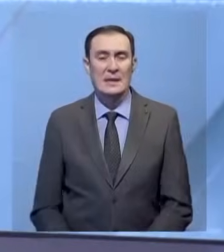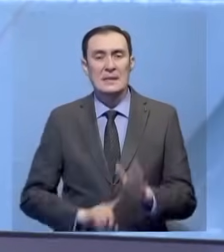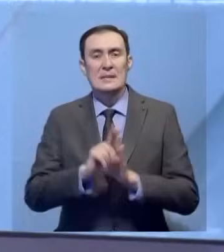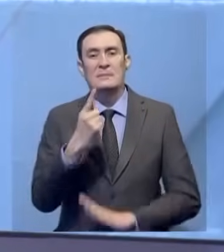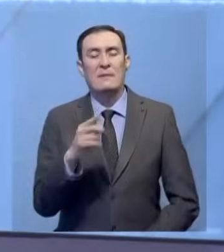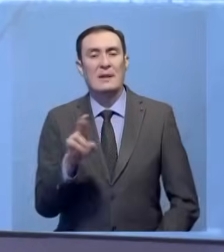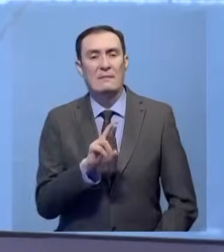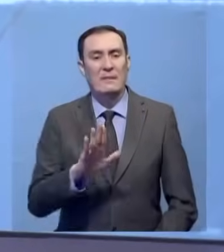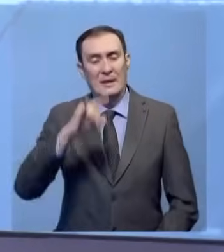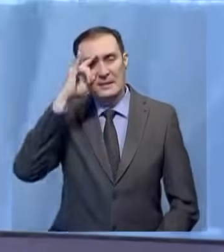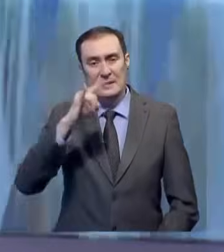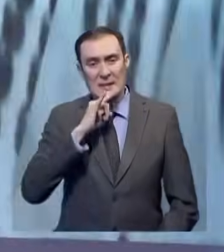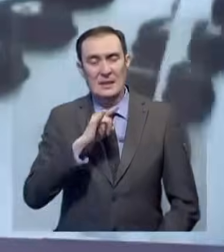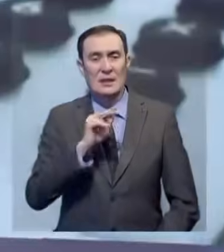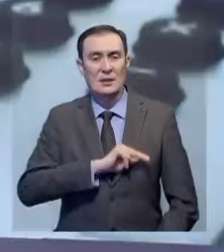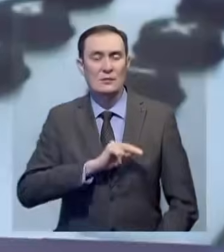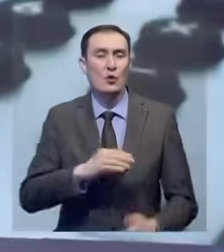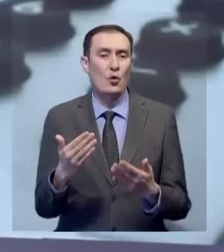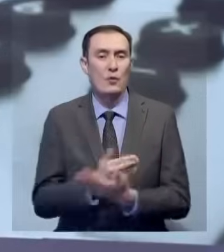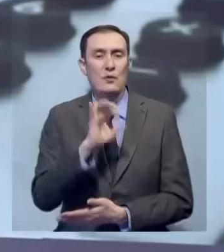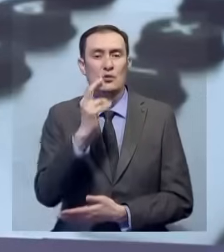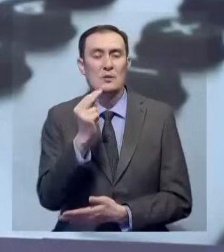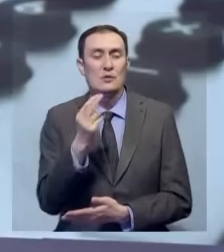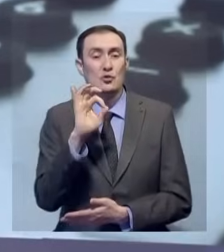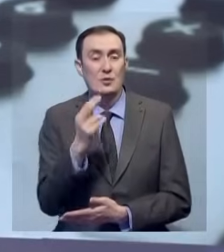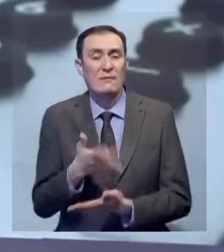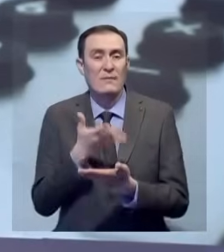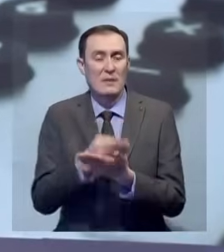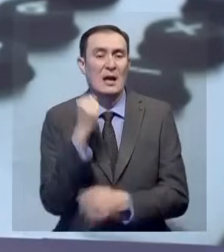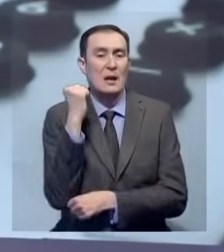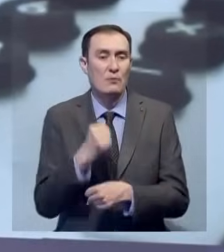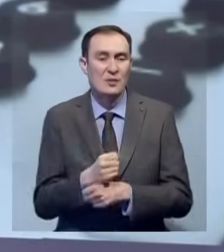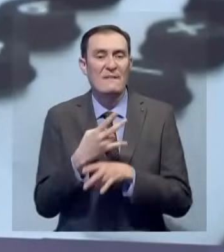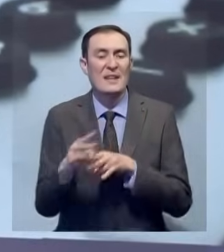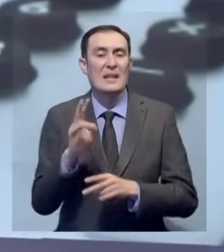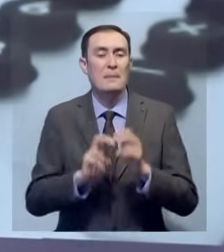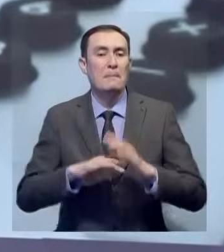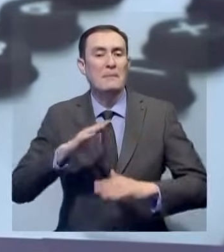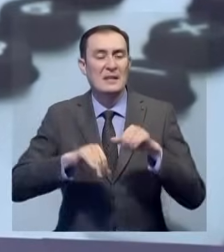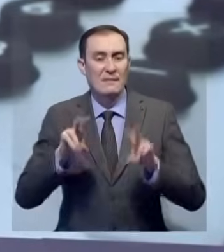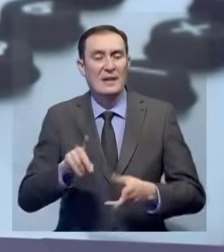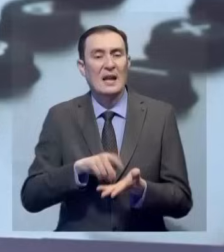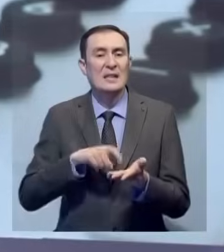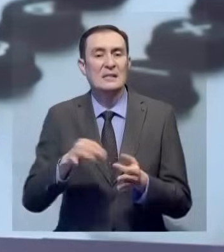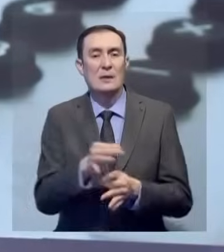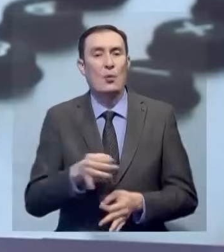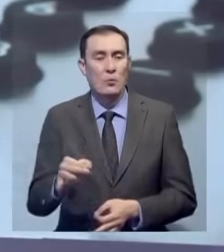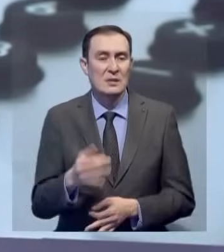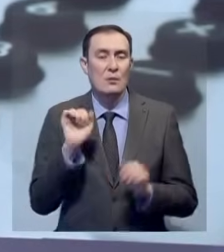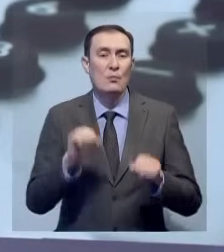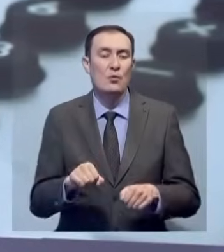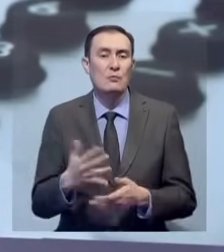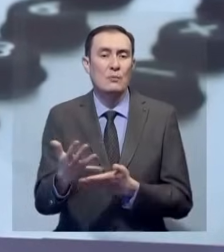С 1 января в Казахстане действует новая социальная выплата для работников вредных профессий. В Карагандинской области на нее